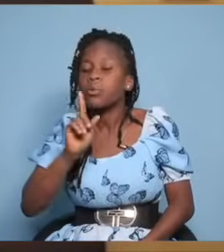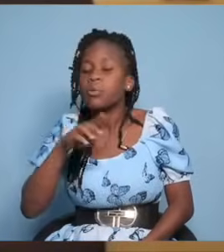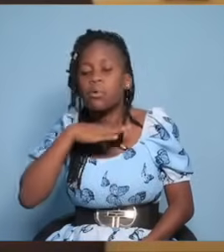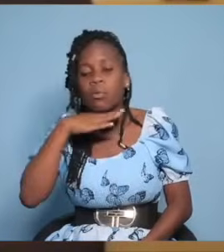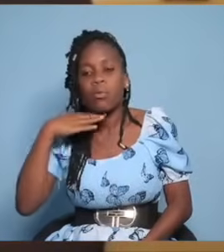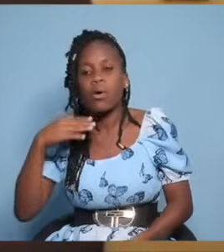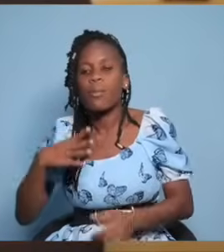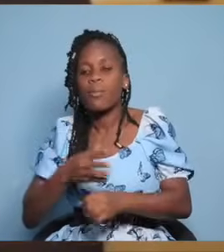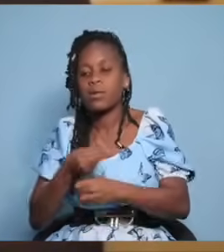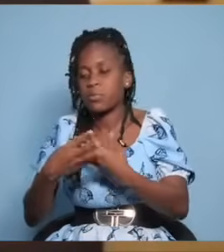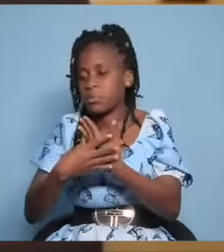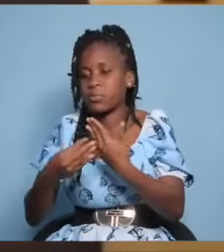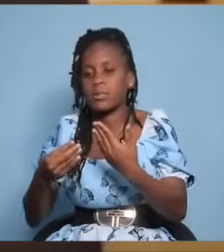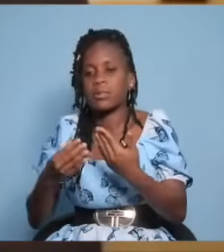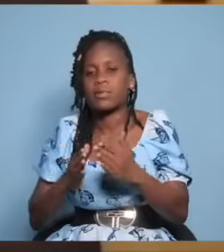Basi hakuna